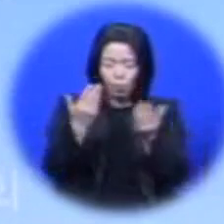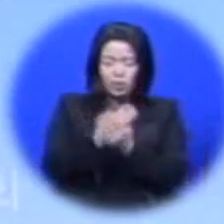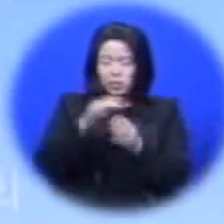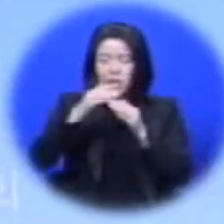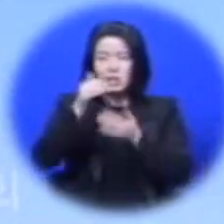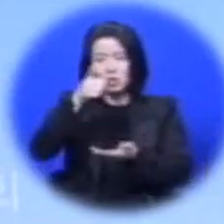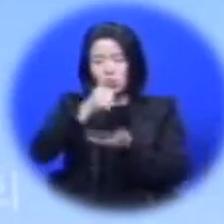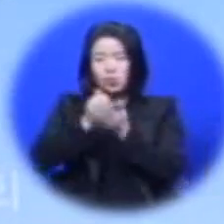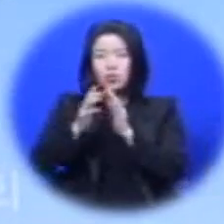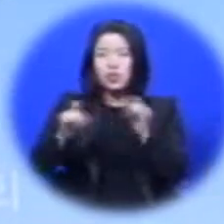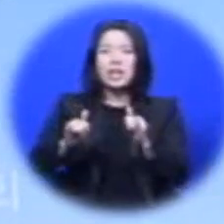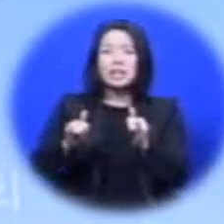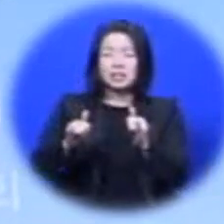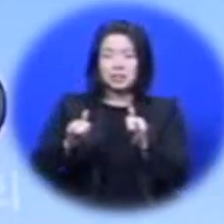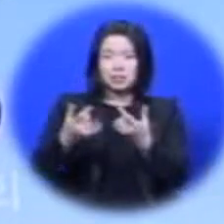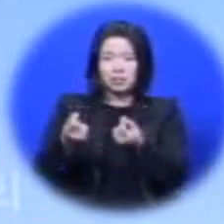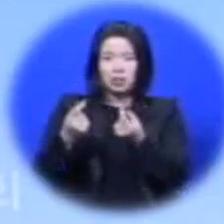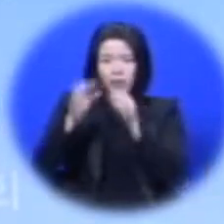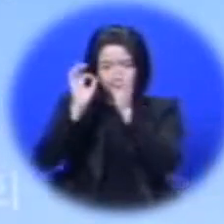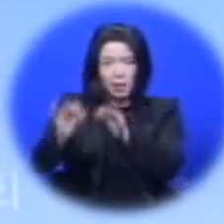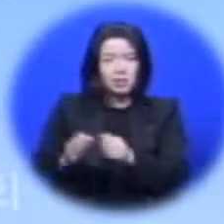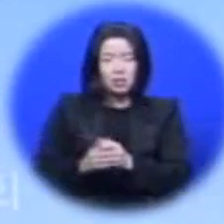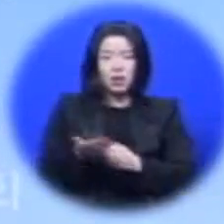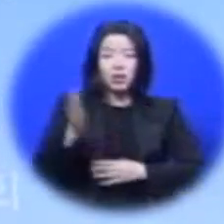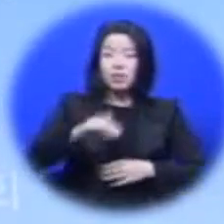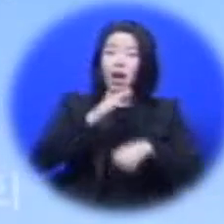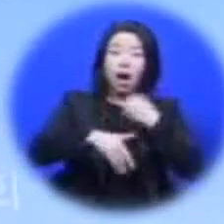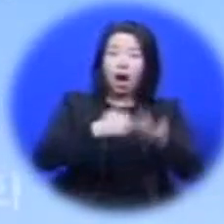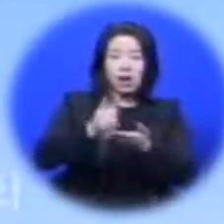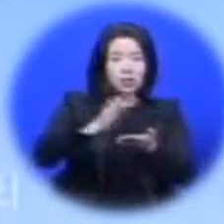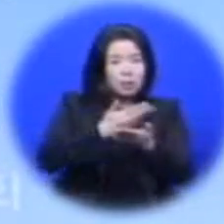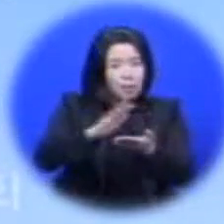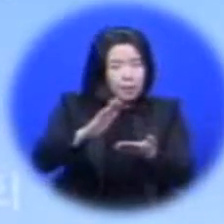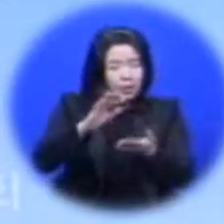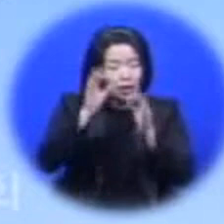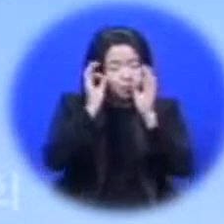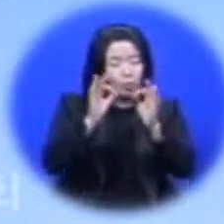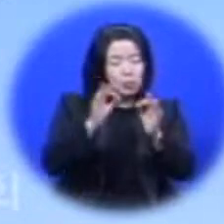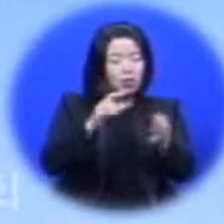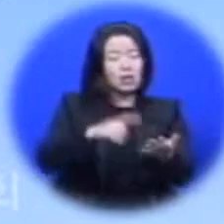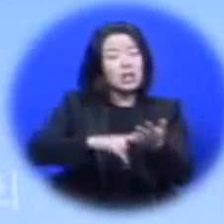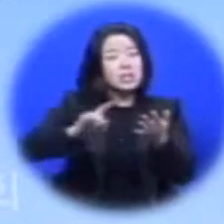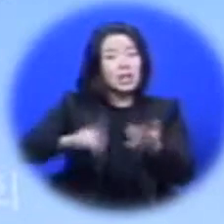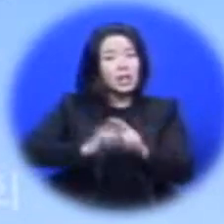사람. 그런데 어째서 하나님의 판단에 의하면 세리가 더 의로운 거죠?